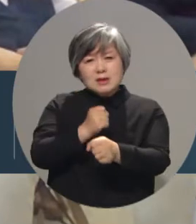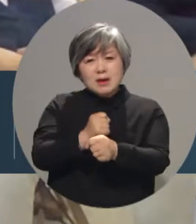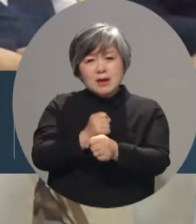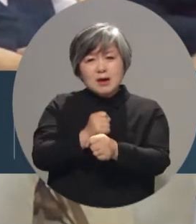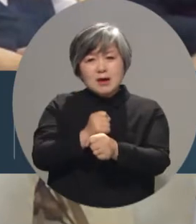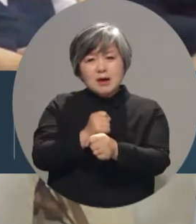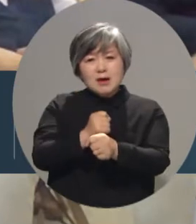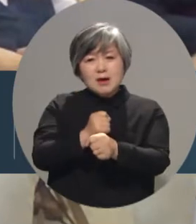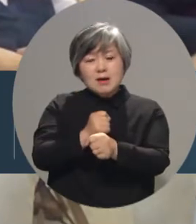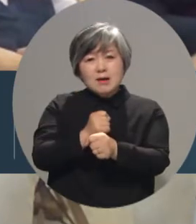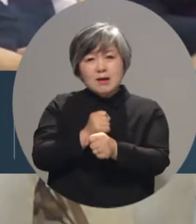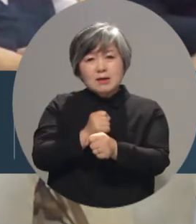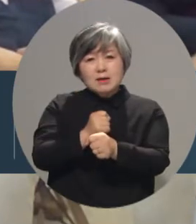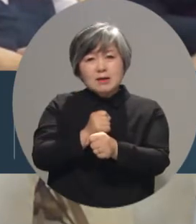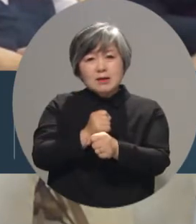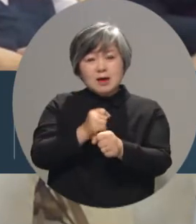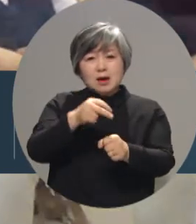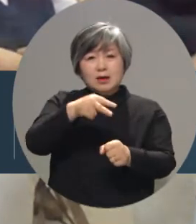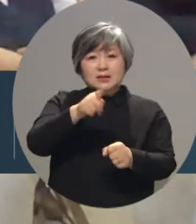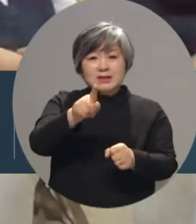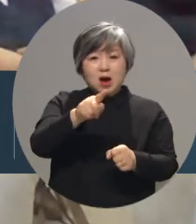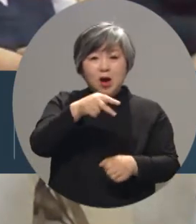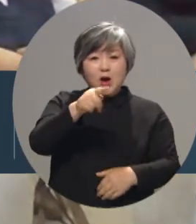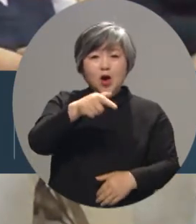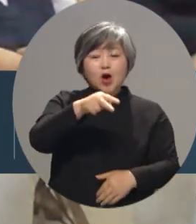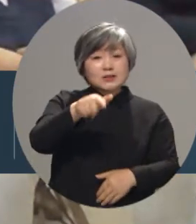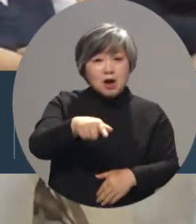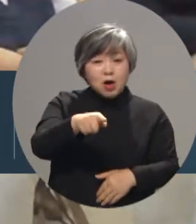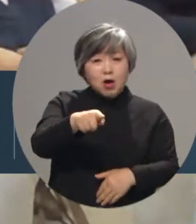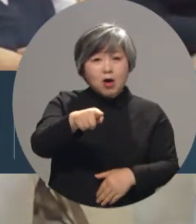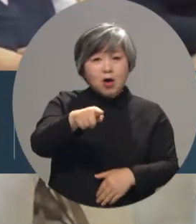뒤지다가 천호성 후보의 진몸력이